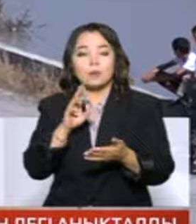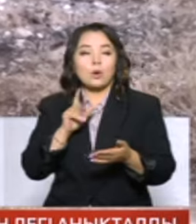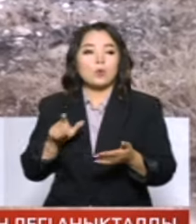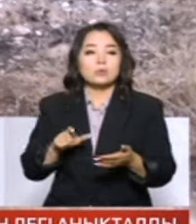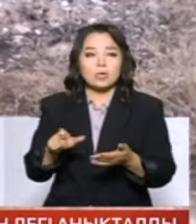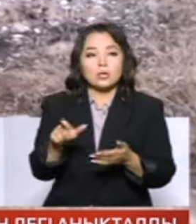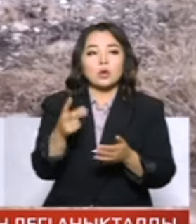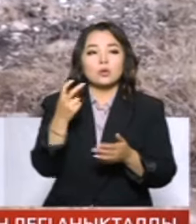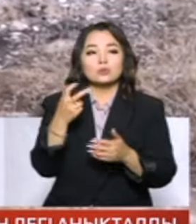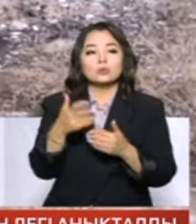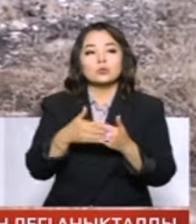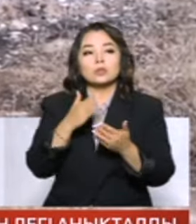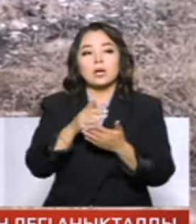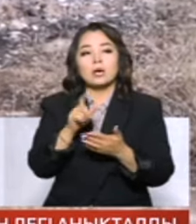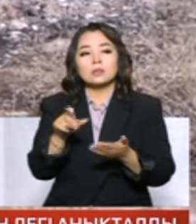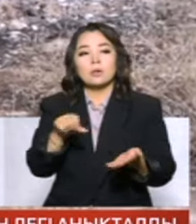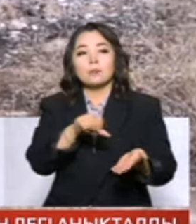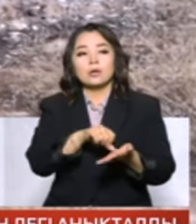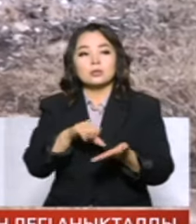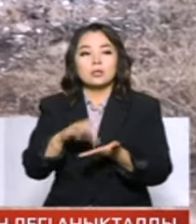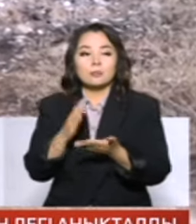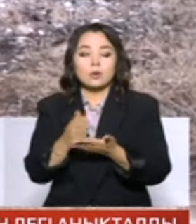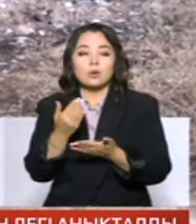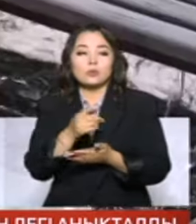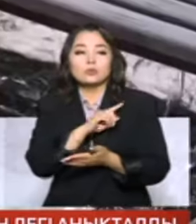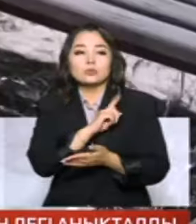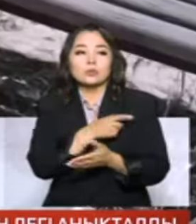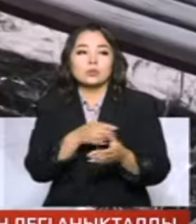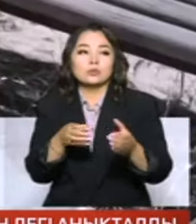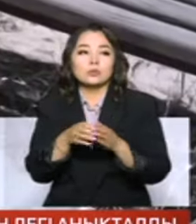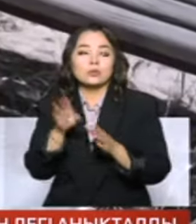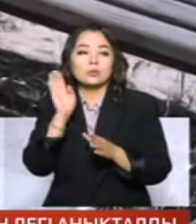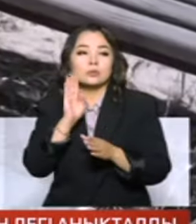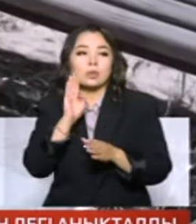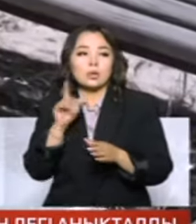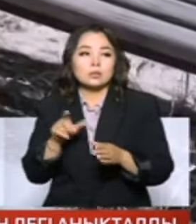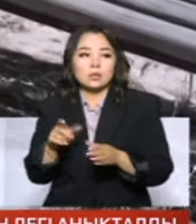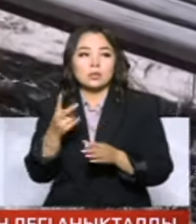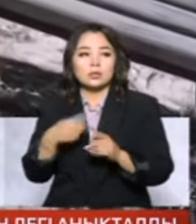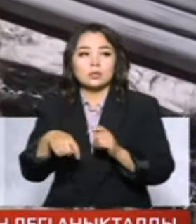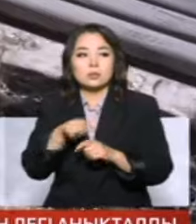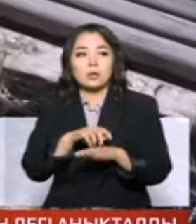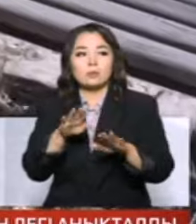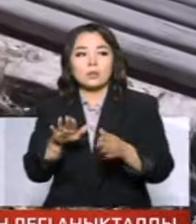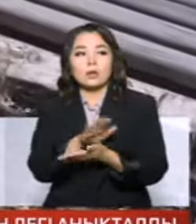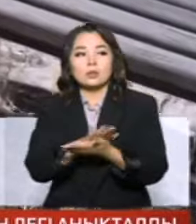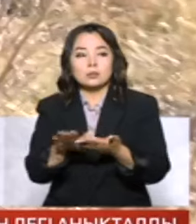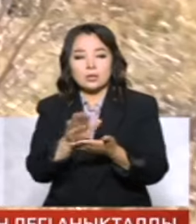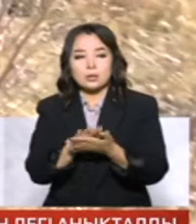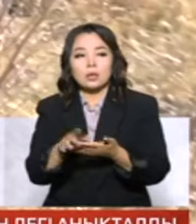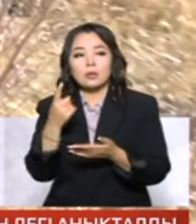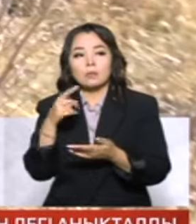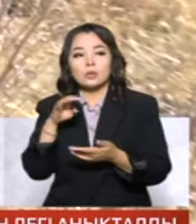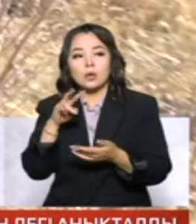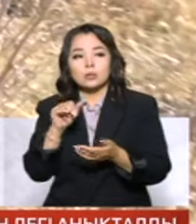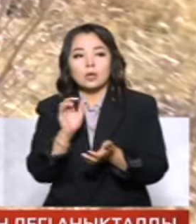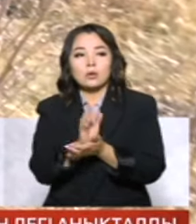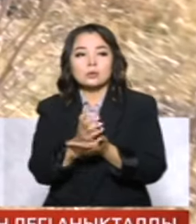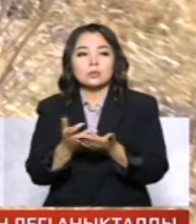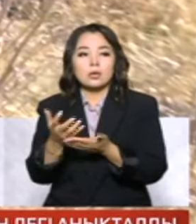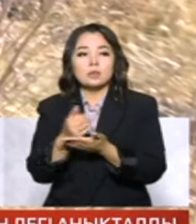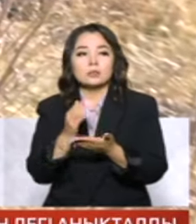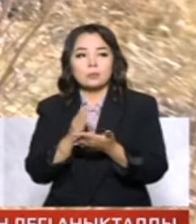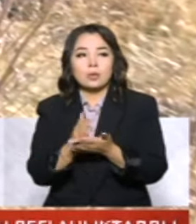тазалауға 300-ге тарта адам қатысты. Олардың күшімен су арнасының 2 шаршы шақырым жері тазаланып, 1 тоннадан астам күл қоқыс